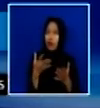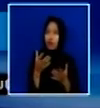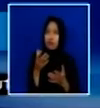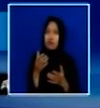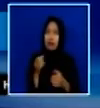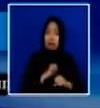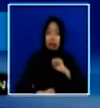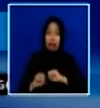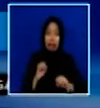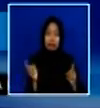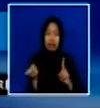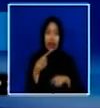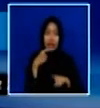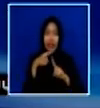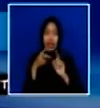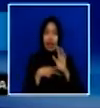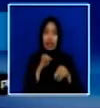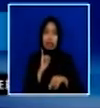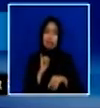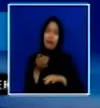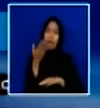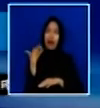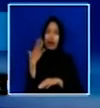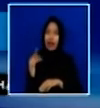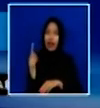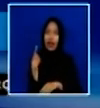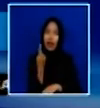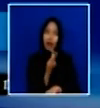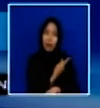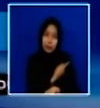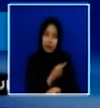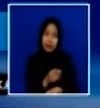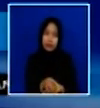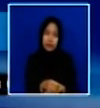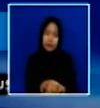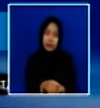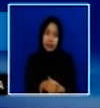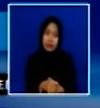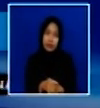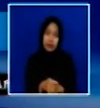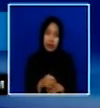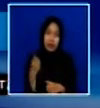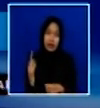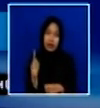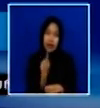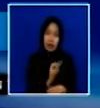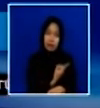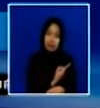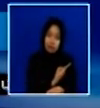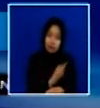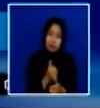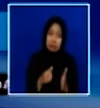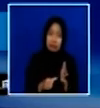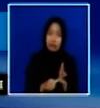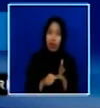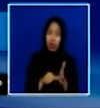Adya Oh ya kemarin Kami memang untuk membantu kegiatan